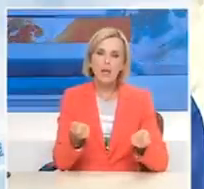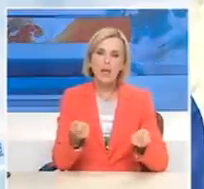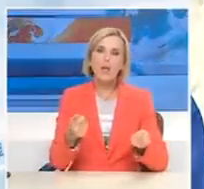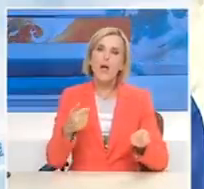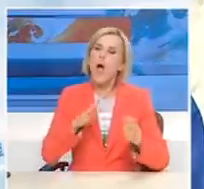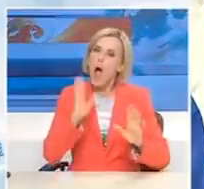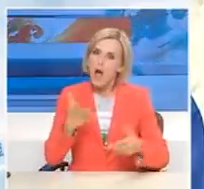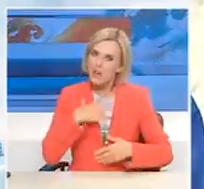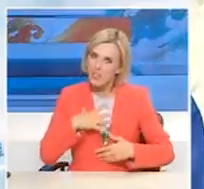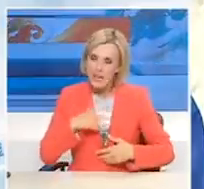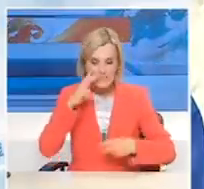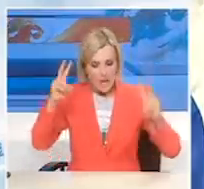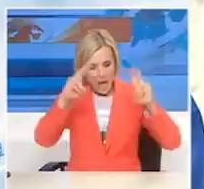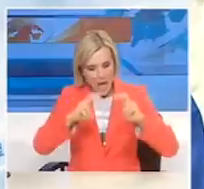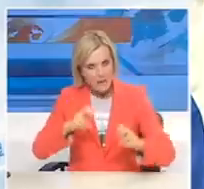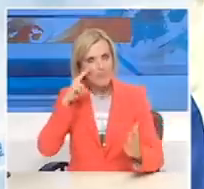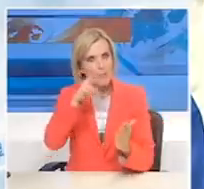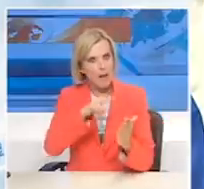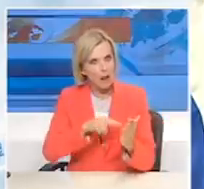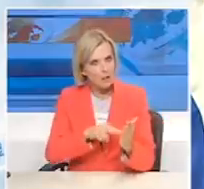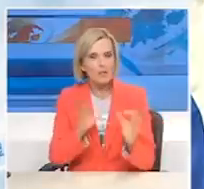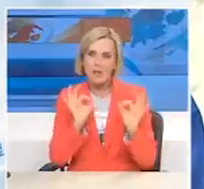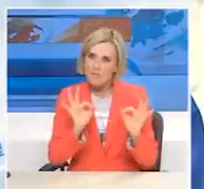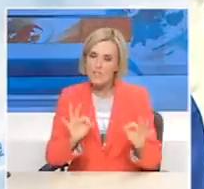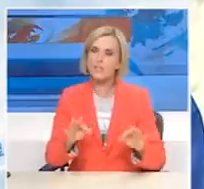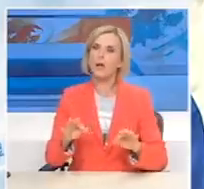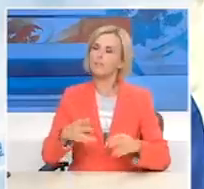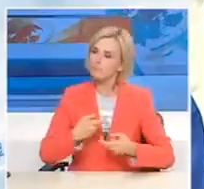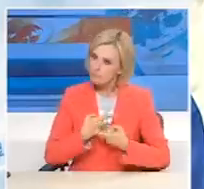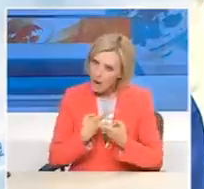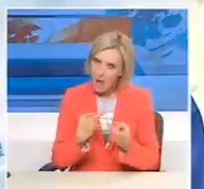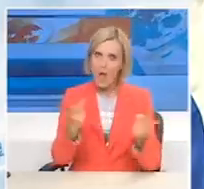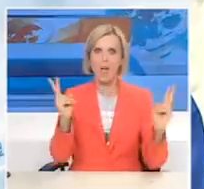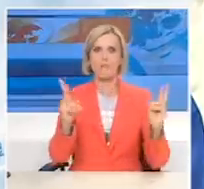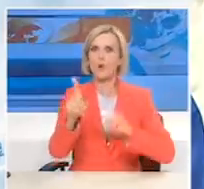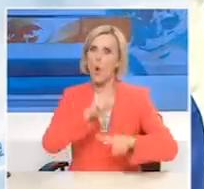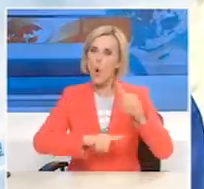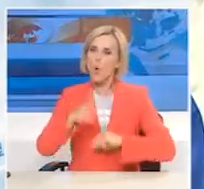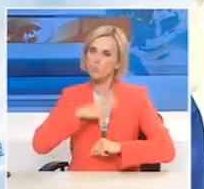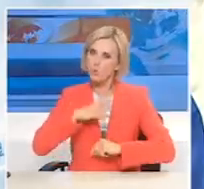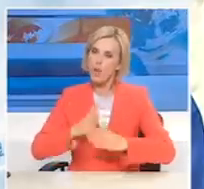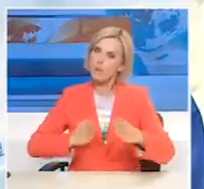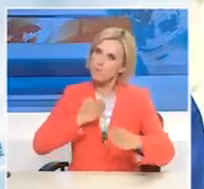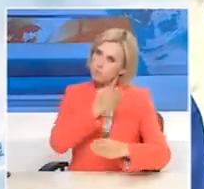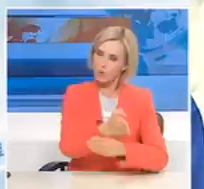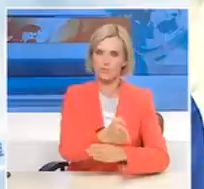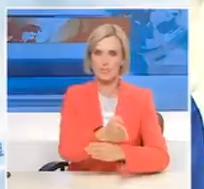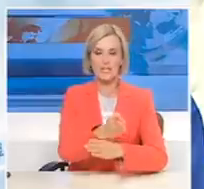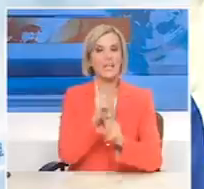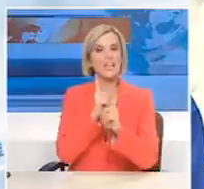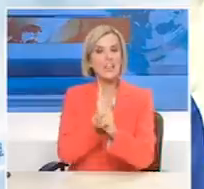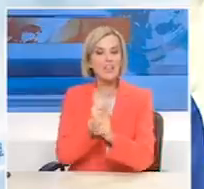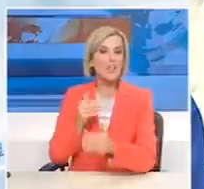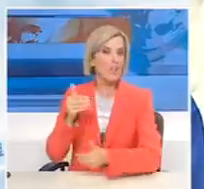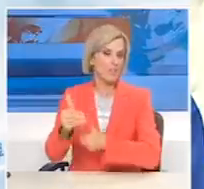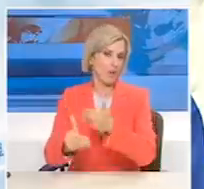οποιαδήποτε έρευνα θέλει. Άρα η αλήθεια είναι ότι φυσικά και τα δεδομένα είναι διαθέσιμα σε όποιον τα επιθυμεί. Και υπάρχει μια ειδική διαδικασία για να